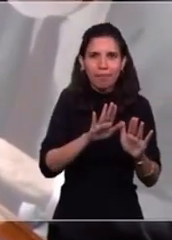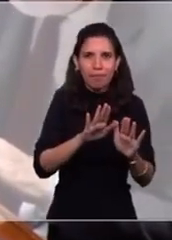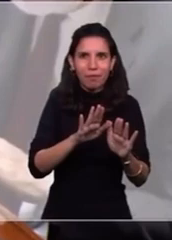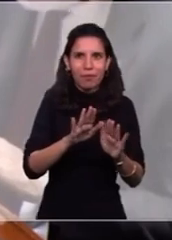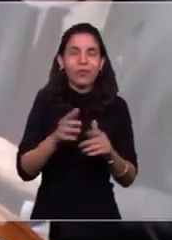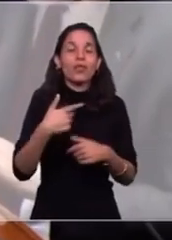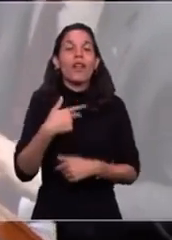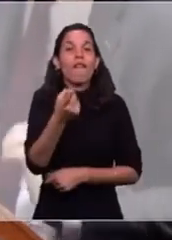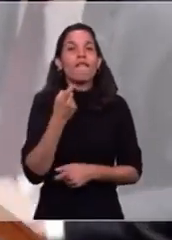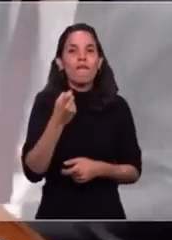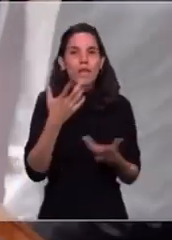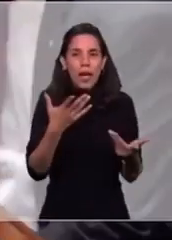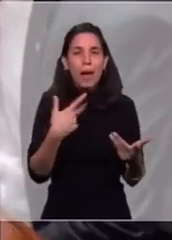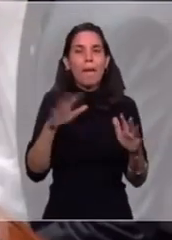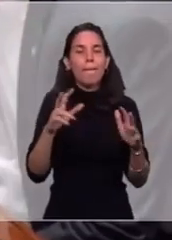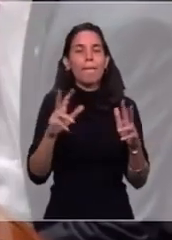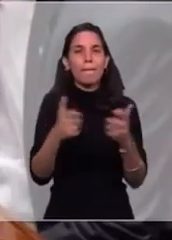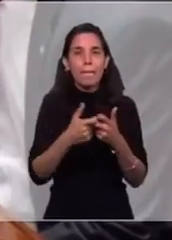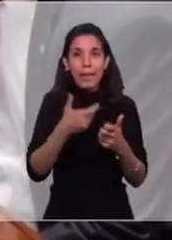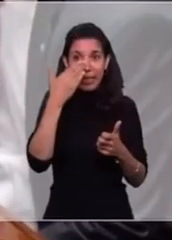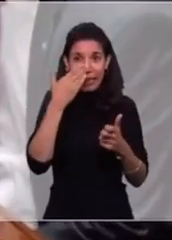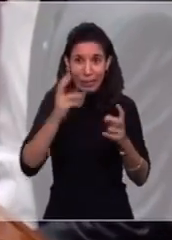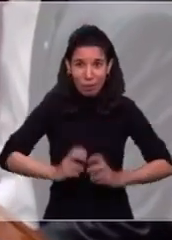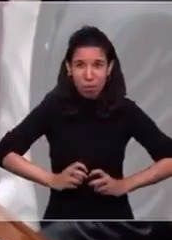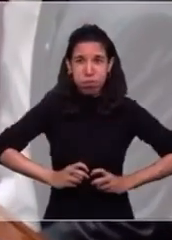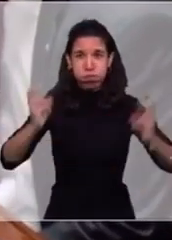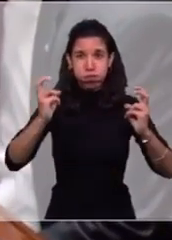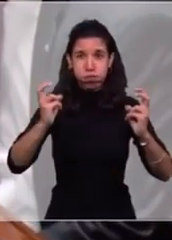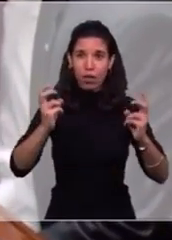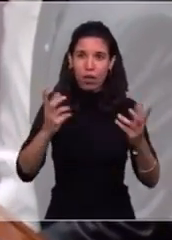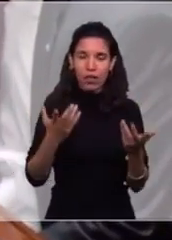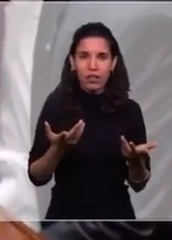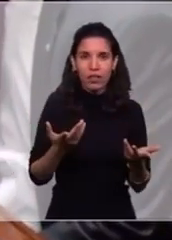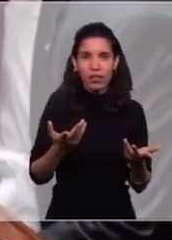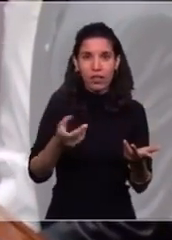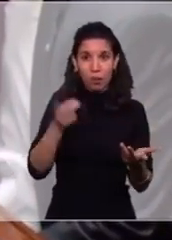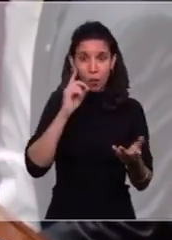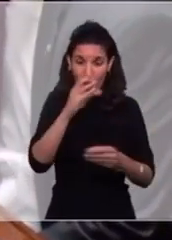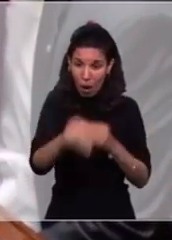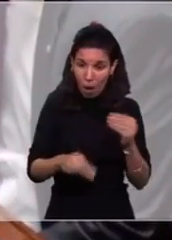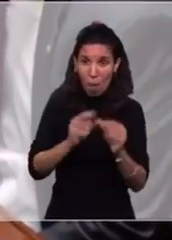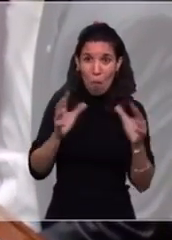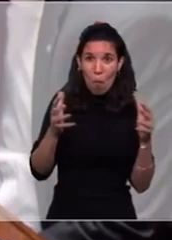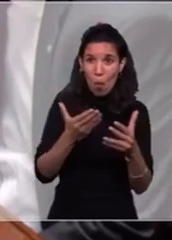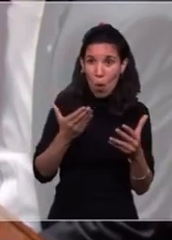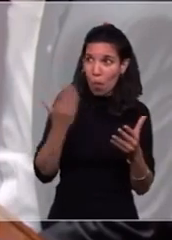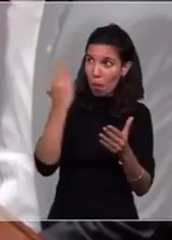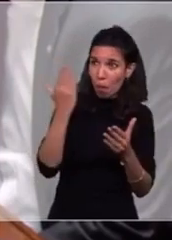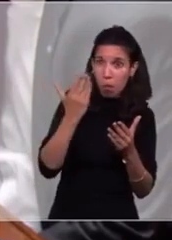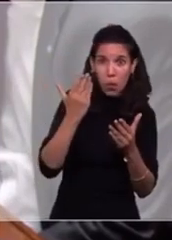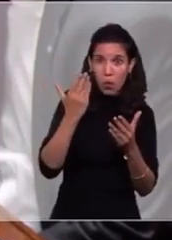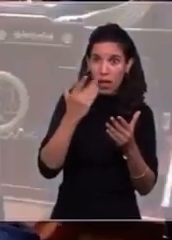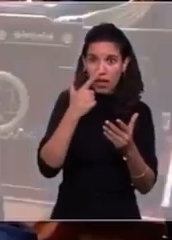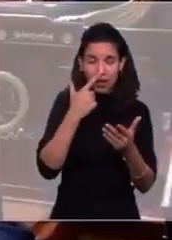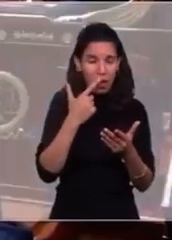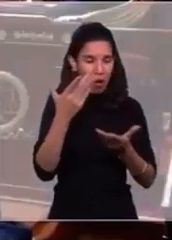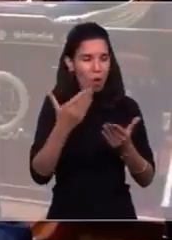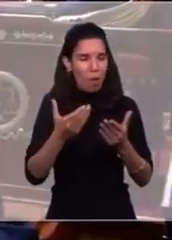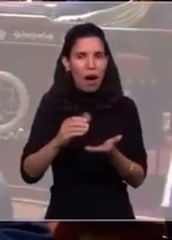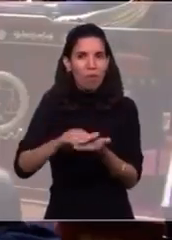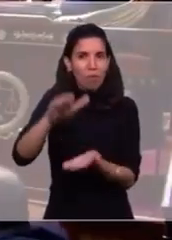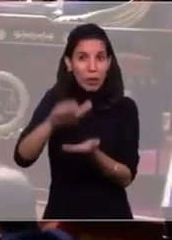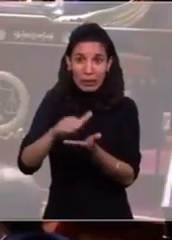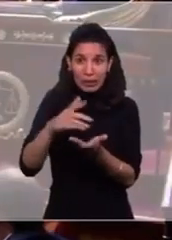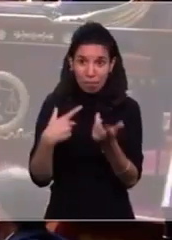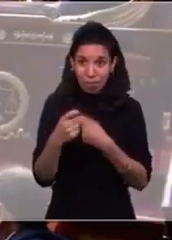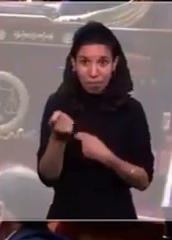l'envolée des prix du gaz, qui est due à la reprise de la demande, de la reprise mondiale, qui dépasse largement l'offre. Et donc, tous les pays